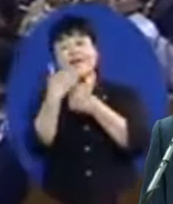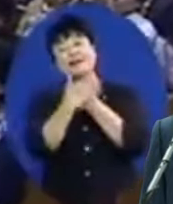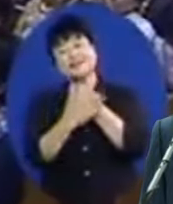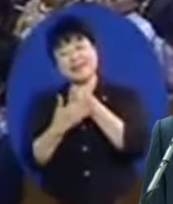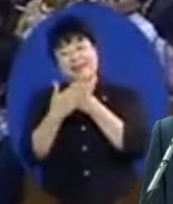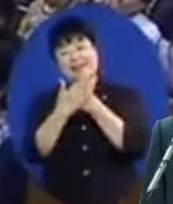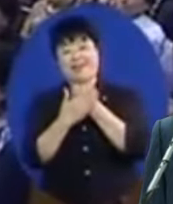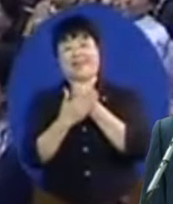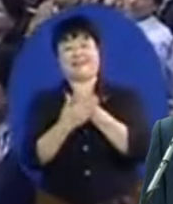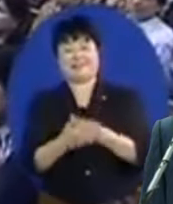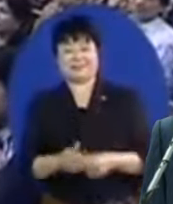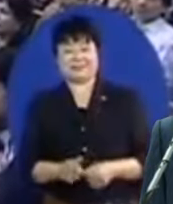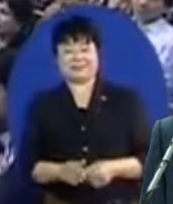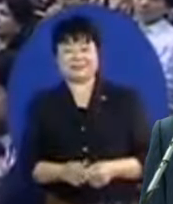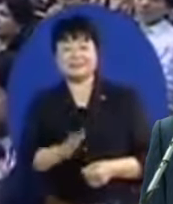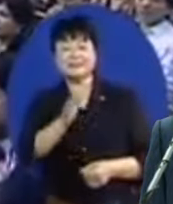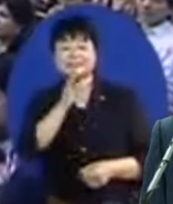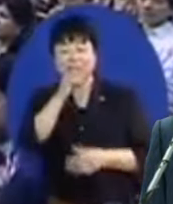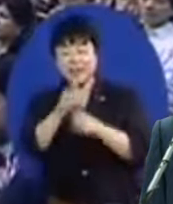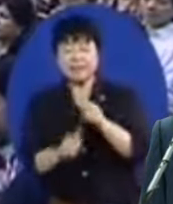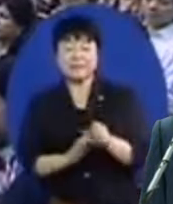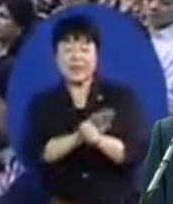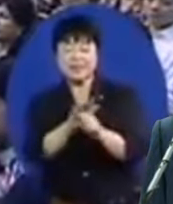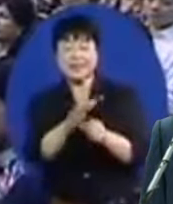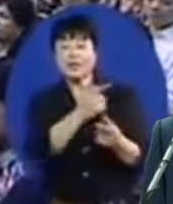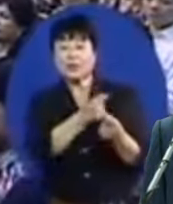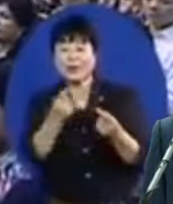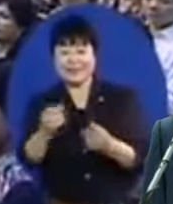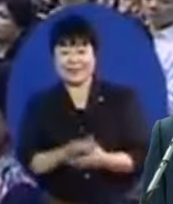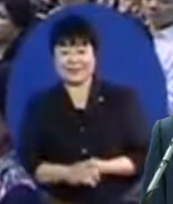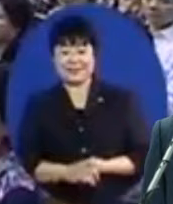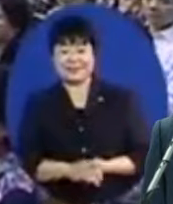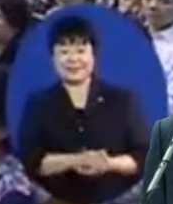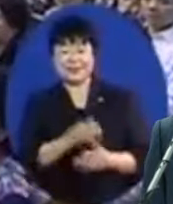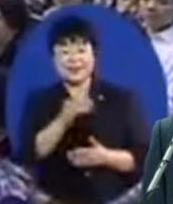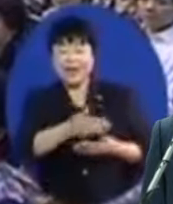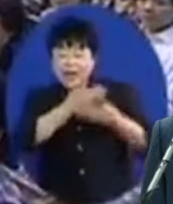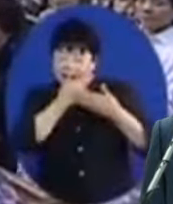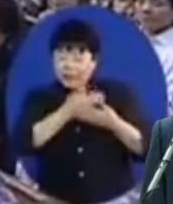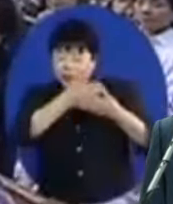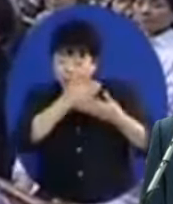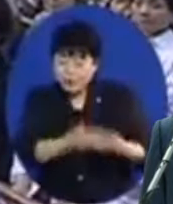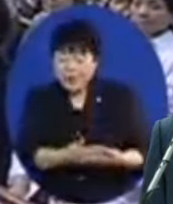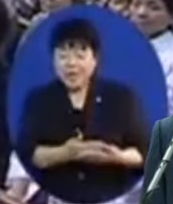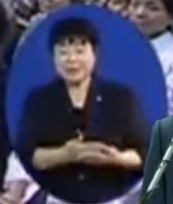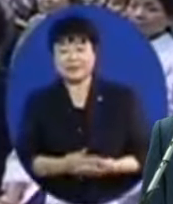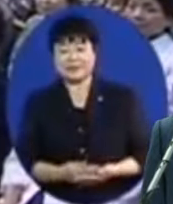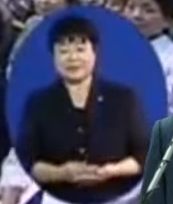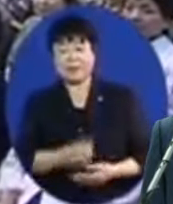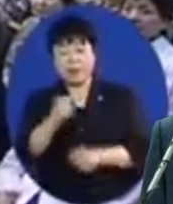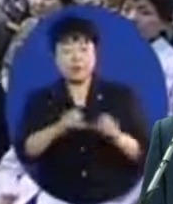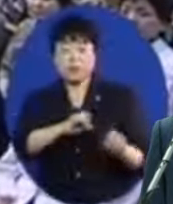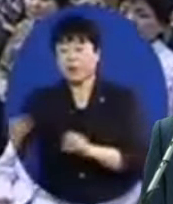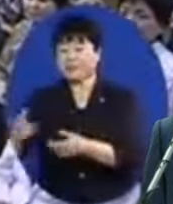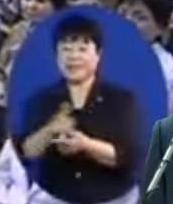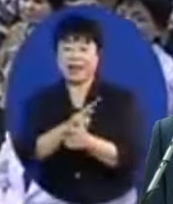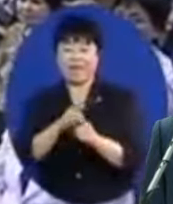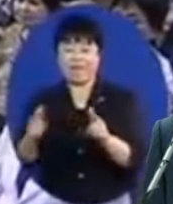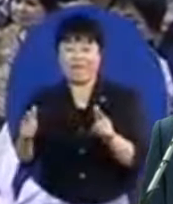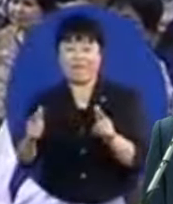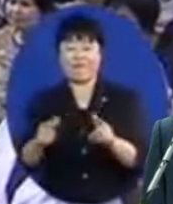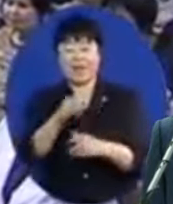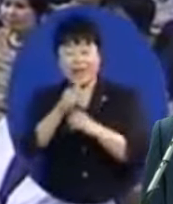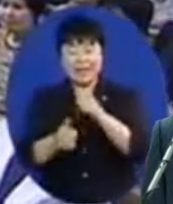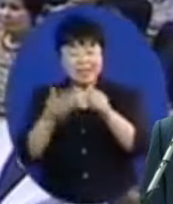은혜는 그것이 바로 하나님의 사랑이란다. 우리가 아끼고 소중히 여기는 것은 결코 함부로 버리지 않습니다.